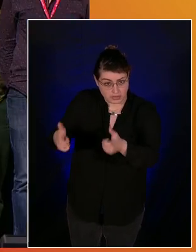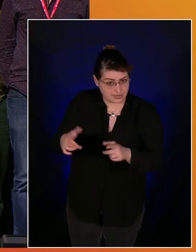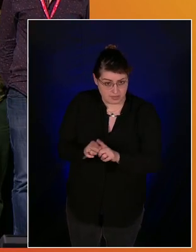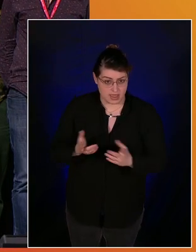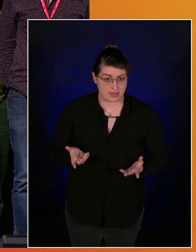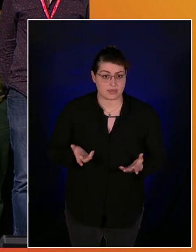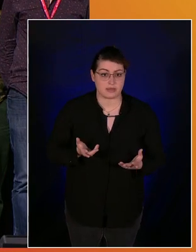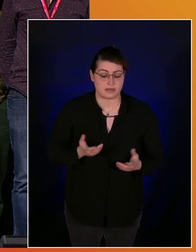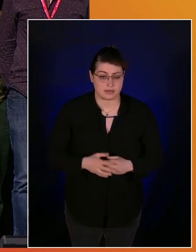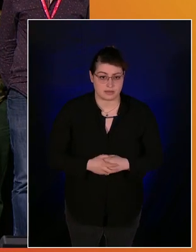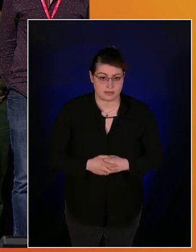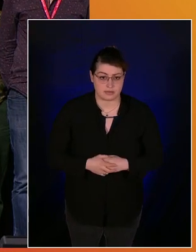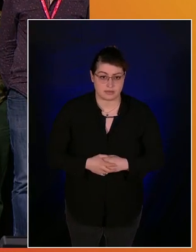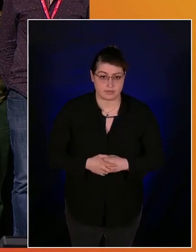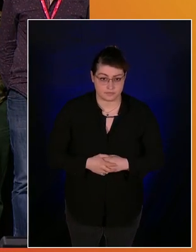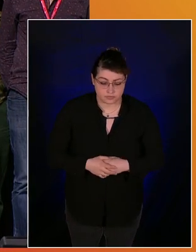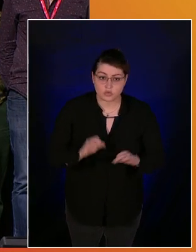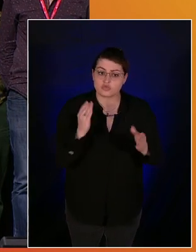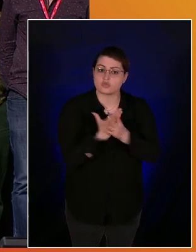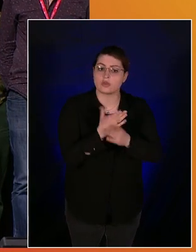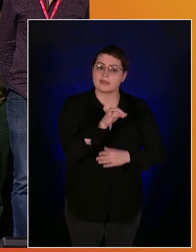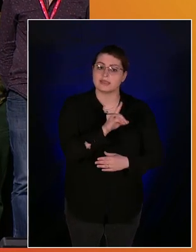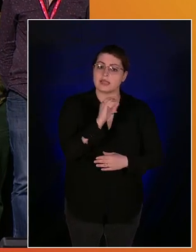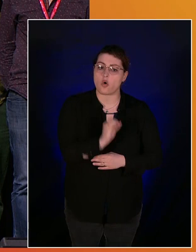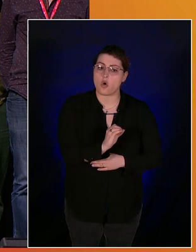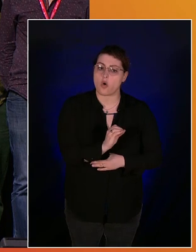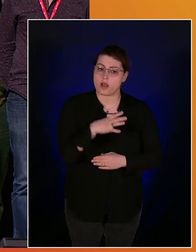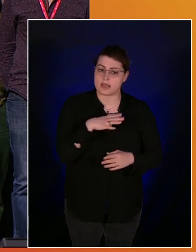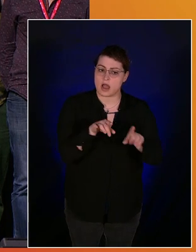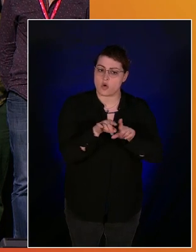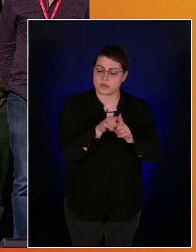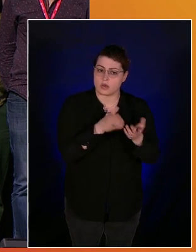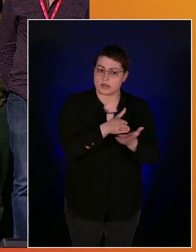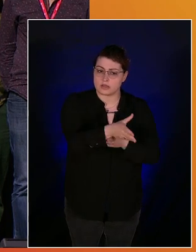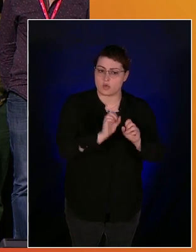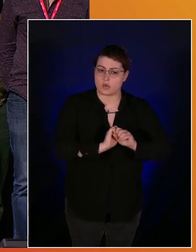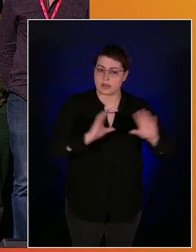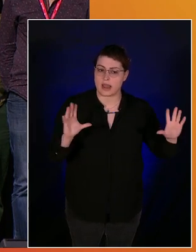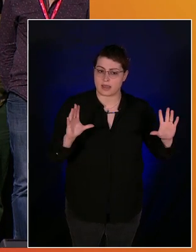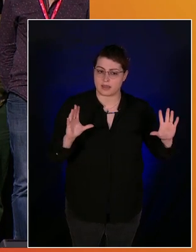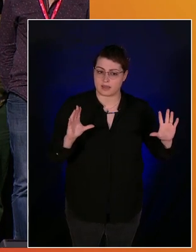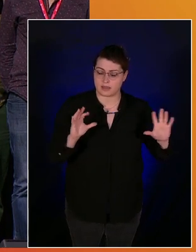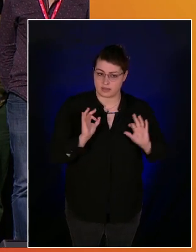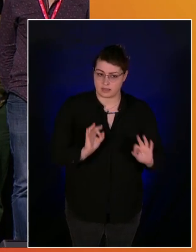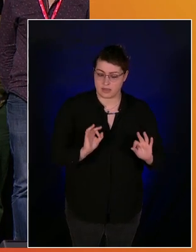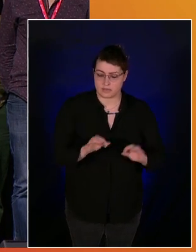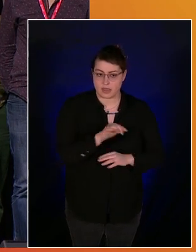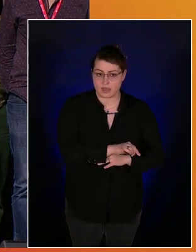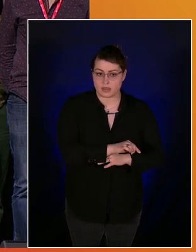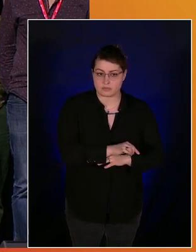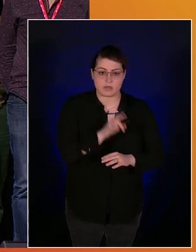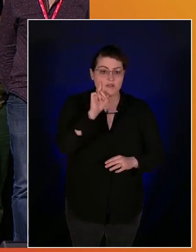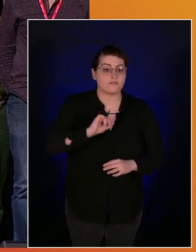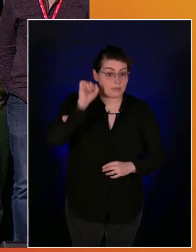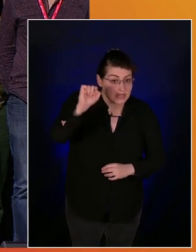Et puis, dans notre document d'orientation, il y avait aussi des orientations claires en matière de